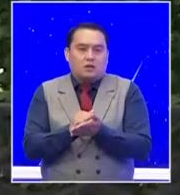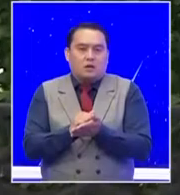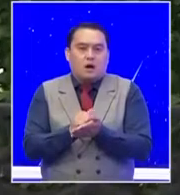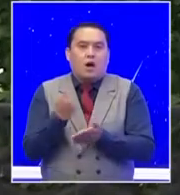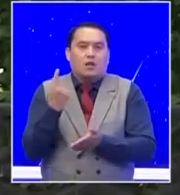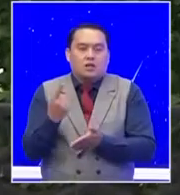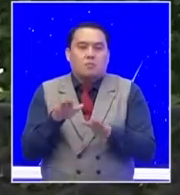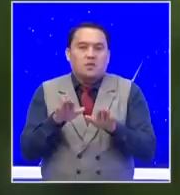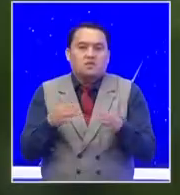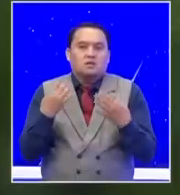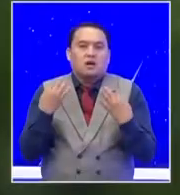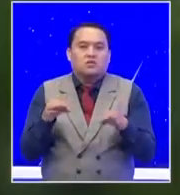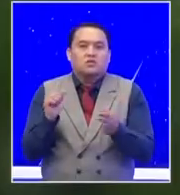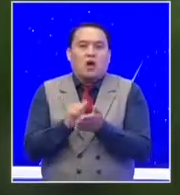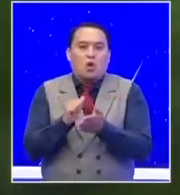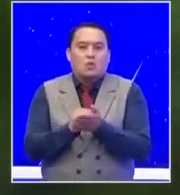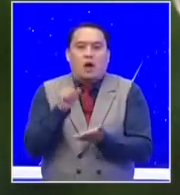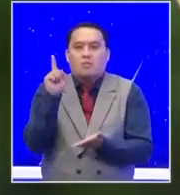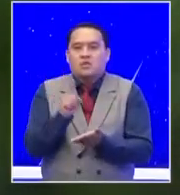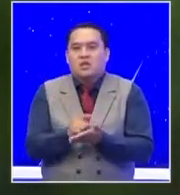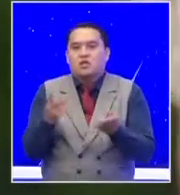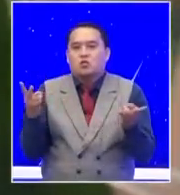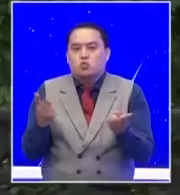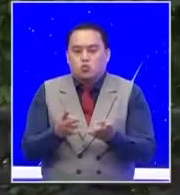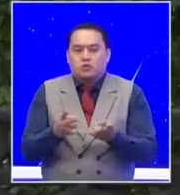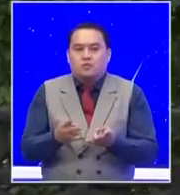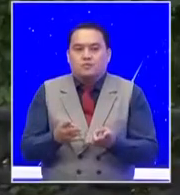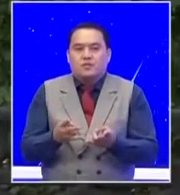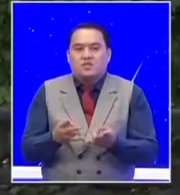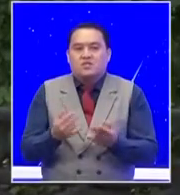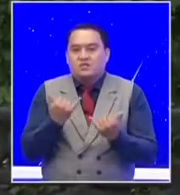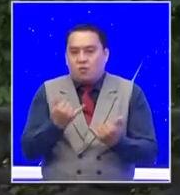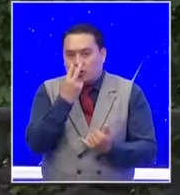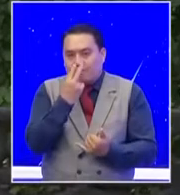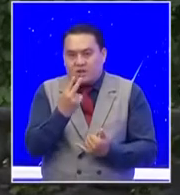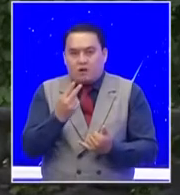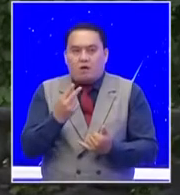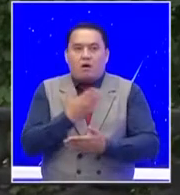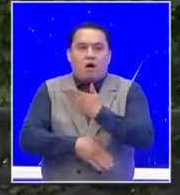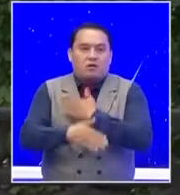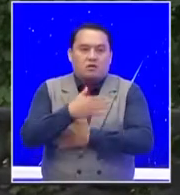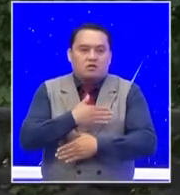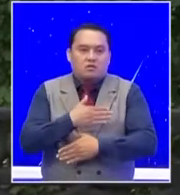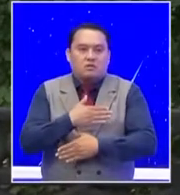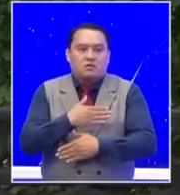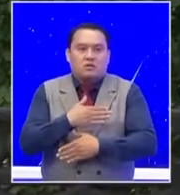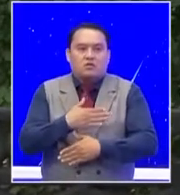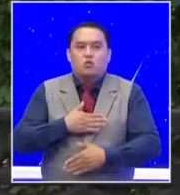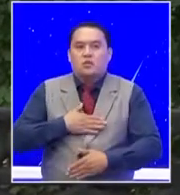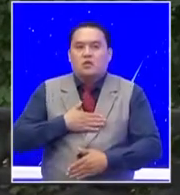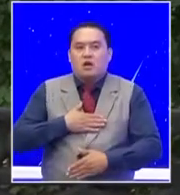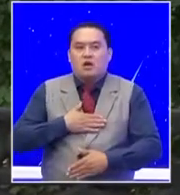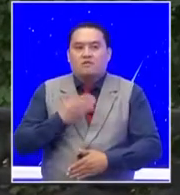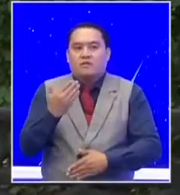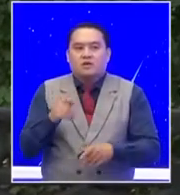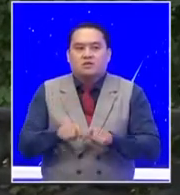из пунктов разрешительных документов обязательно должна быть доступность. И вы сегодня заметили, ограничили возможность не у меня, а вы